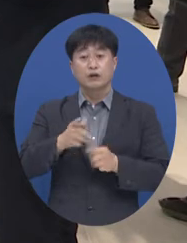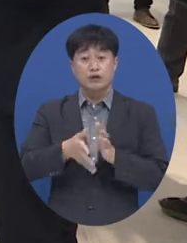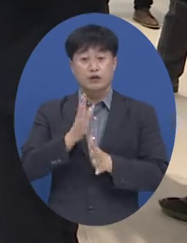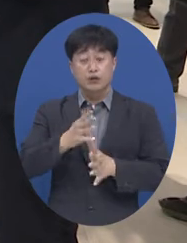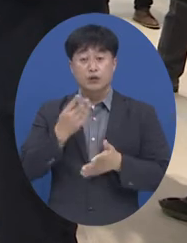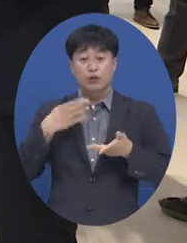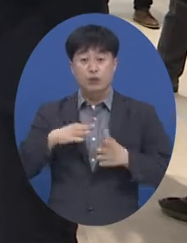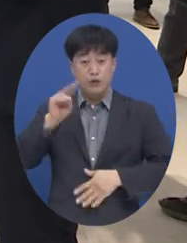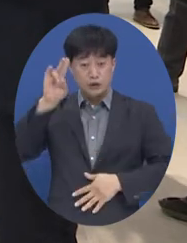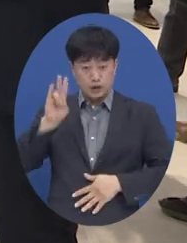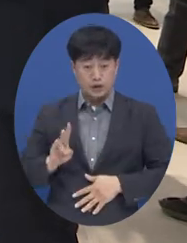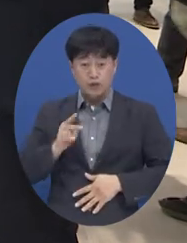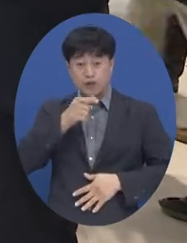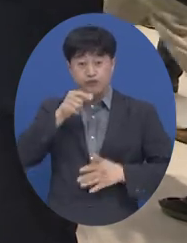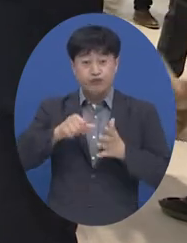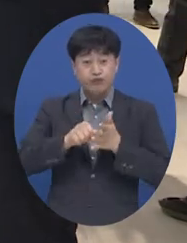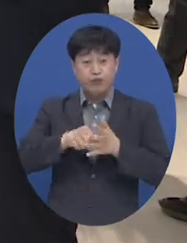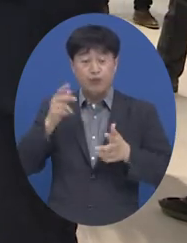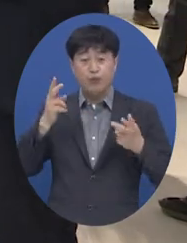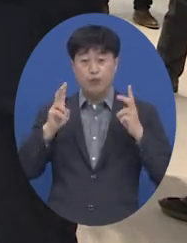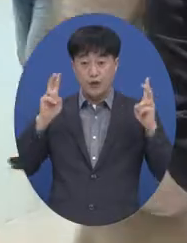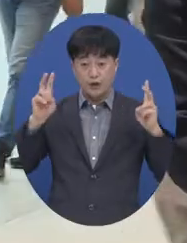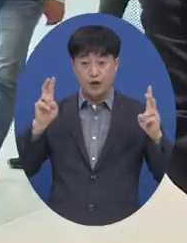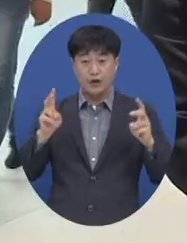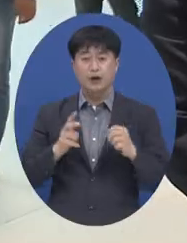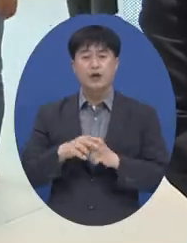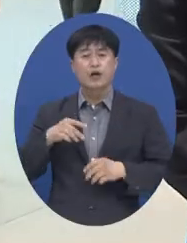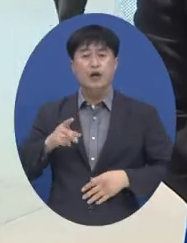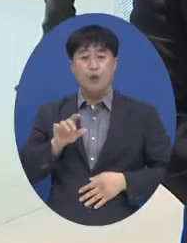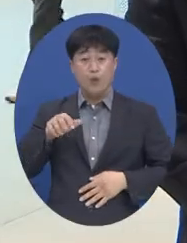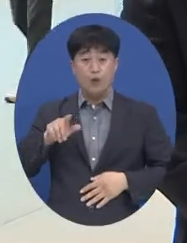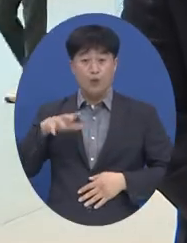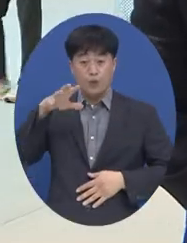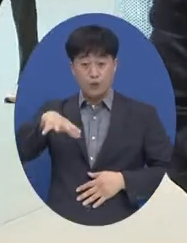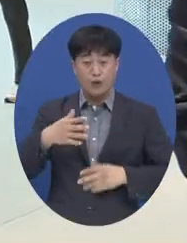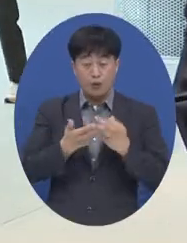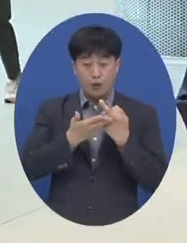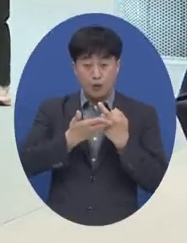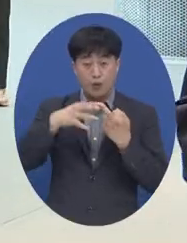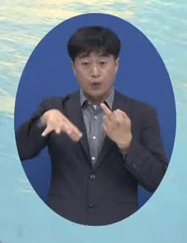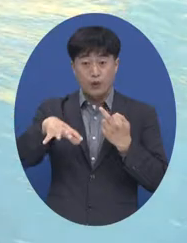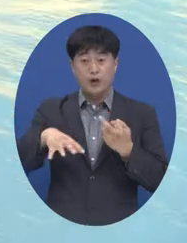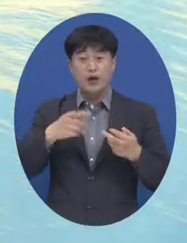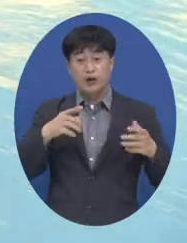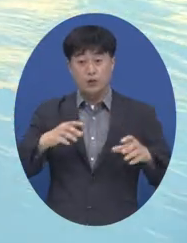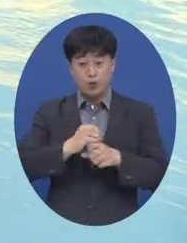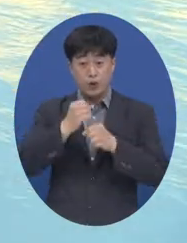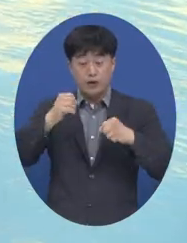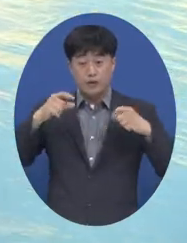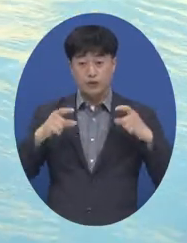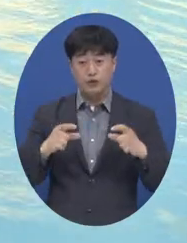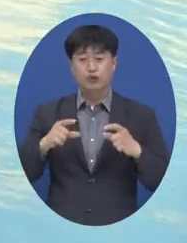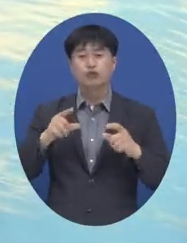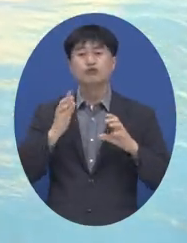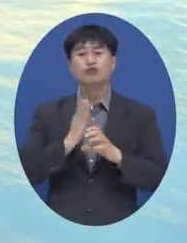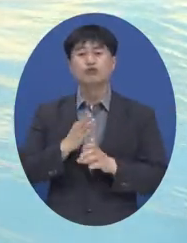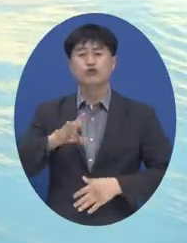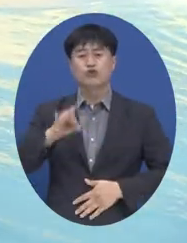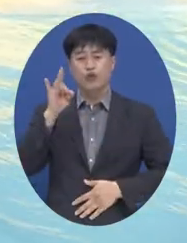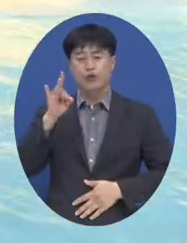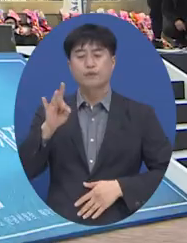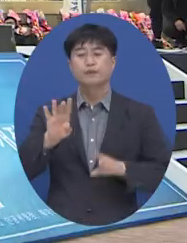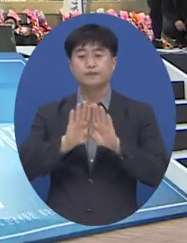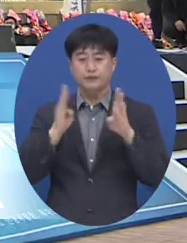경기도와 시흥시, 한국수자원공사, 대원플러스그룹이 거북섬 부지에 수성 중인 해양레저복합단지 내 시설 중 처음으로